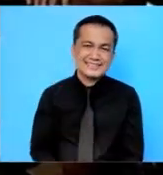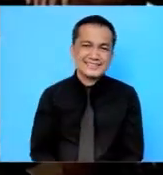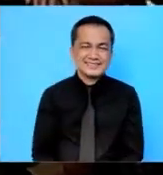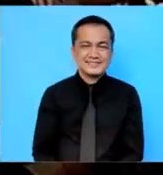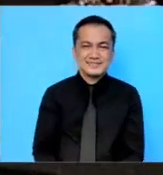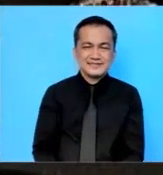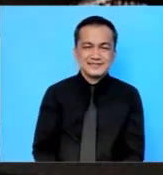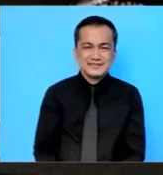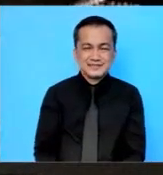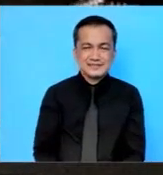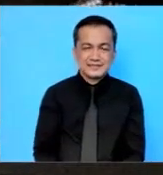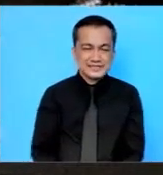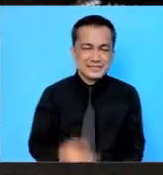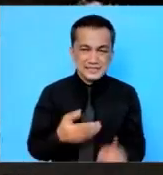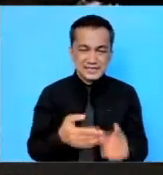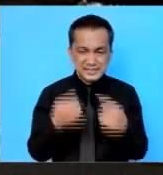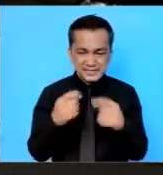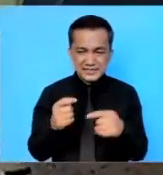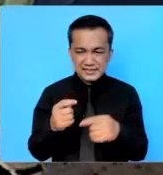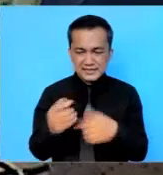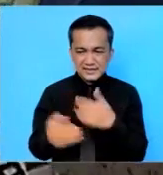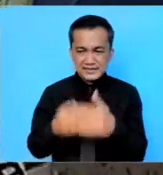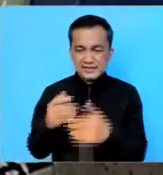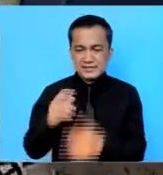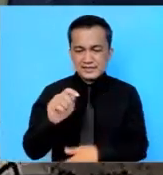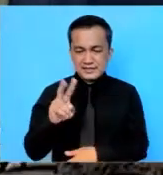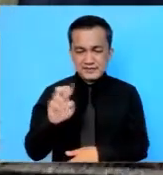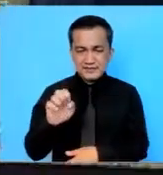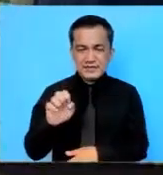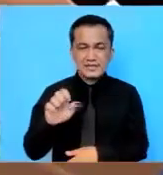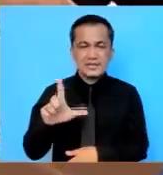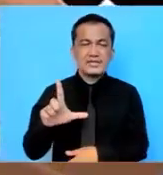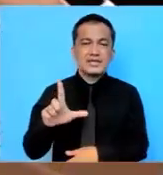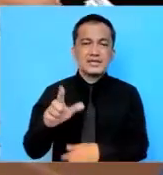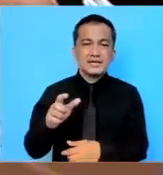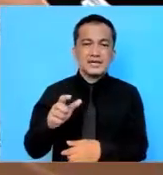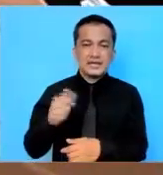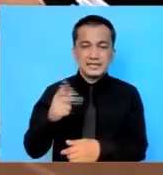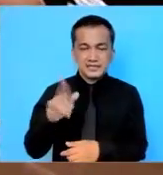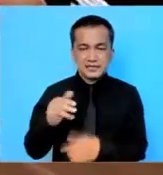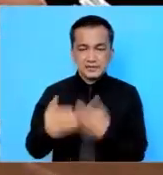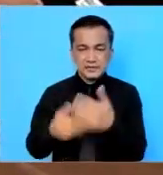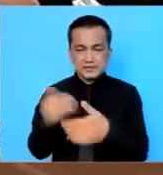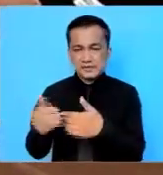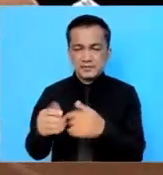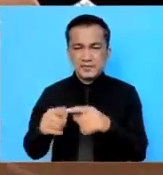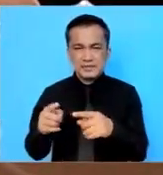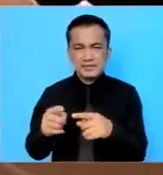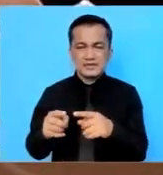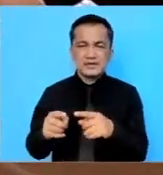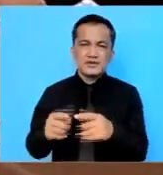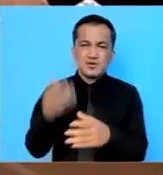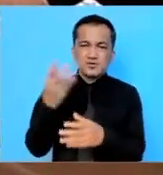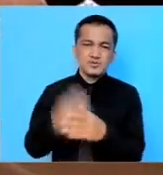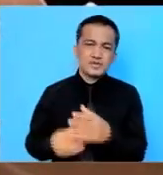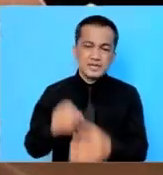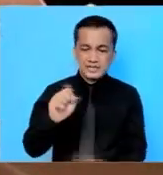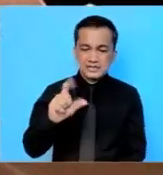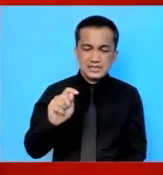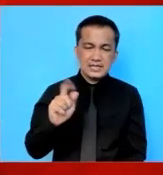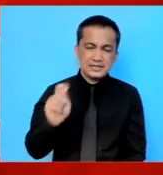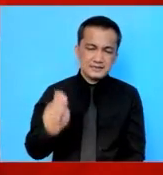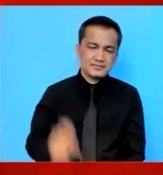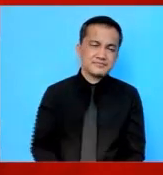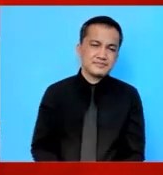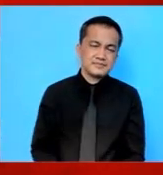Sinubukan naman daw niyang ipaasikaso sa mga travel agency ang kanyang visa appointment, pero ubusan din daw ng slot. Ang holding